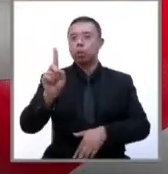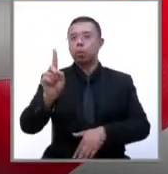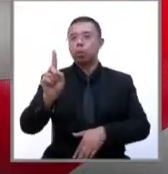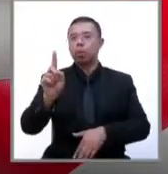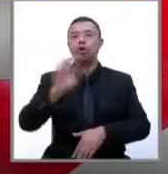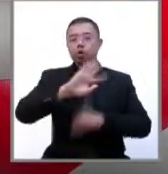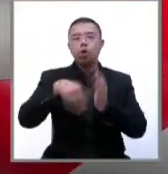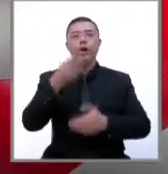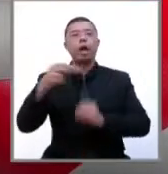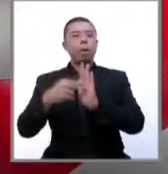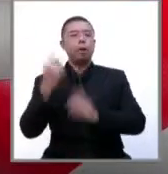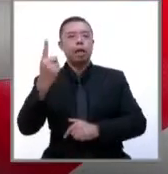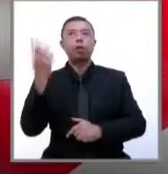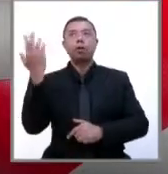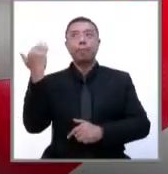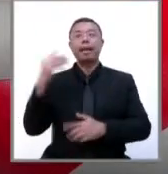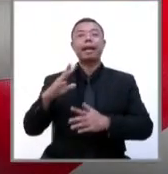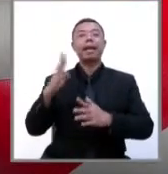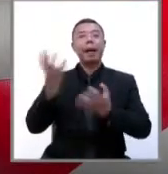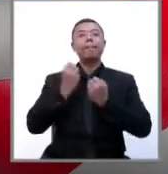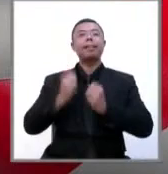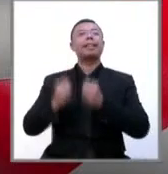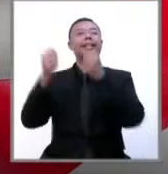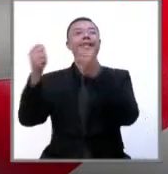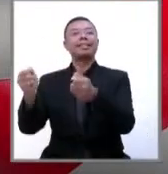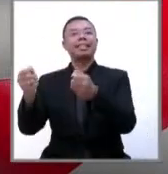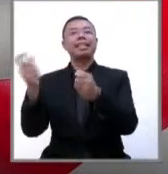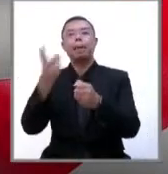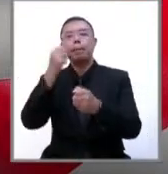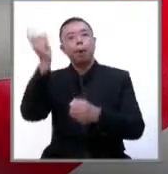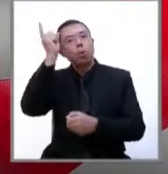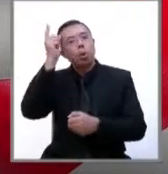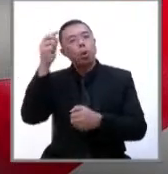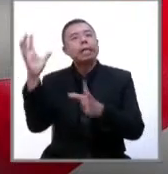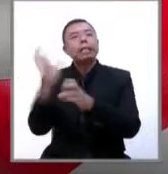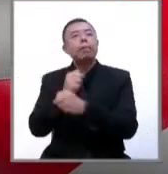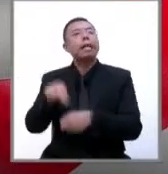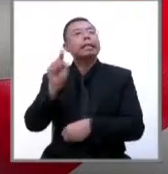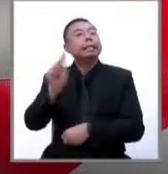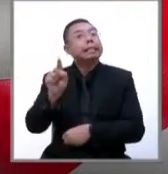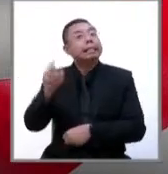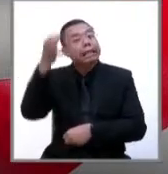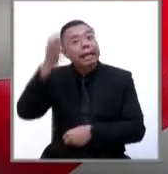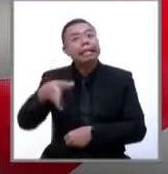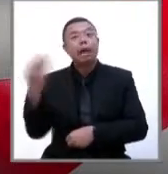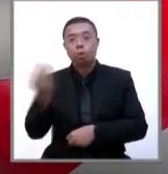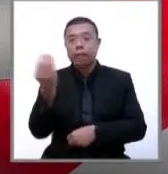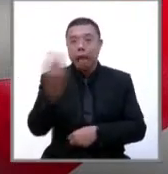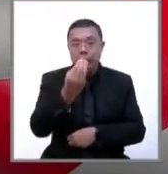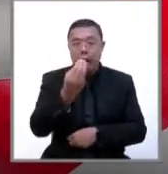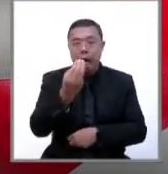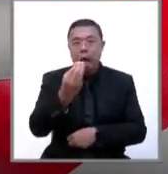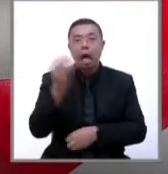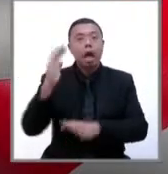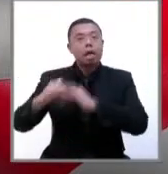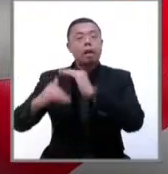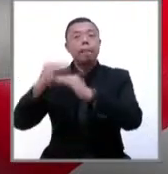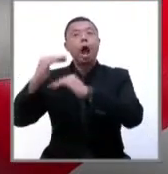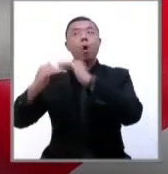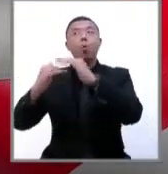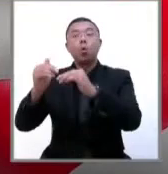se-indonesia kemarin dapat penghargaan dari Pak sand gauno intinya adalah itu ini adalah desa wisata dibangun